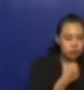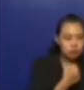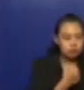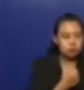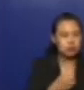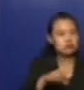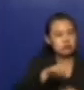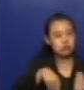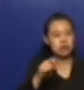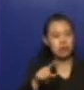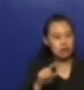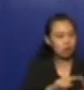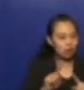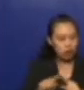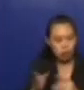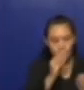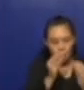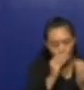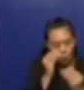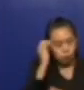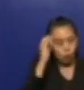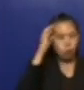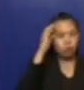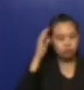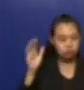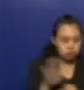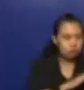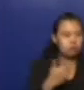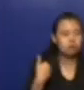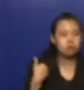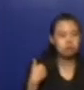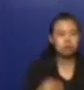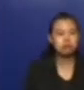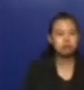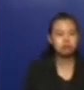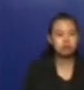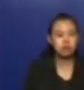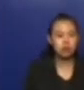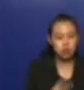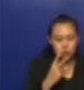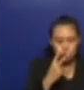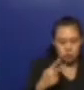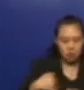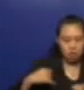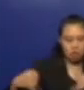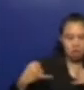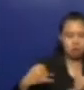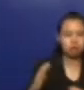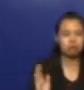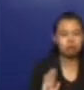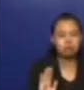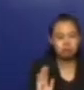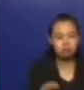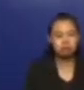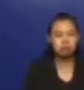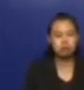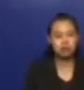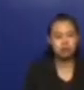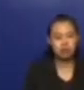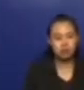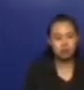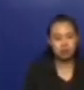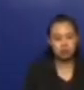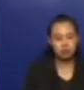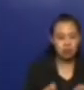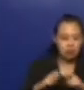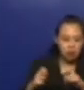ษฐกิจต้องให้เกียรติเขาอย่ามองเขาเป็นศัตรูอย่ามองเขาเป็นคนที่มีปัญห